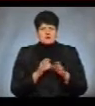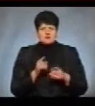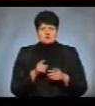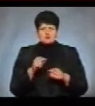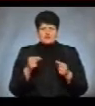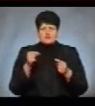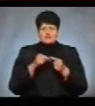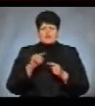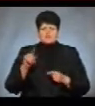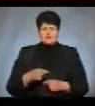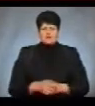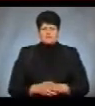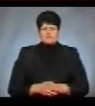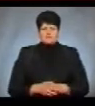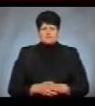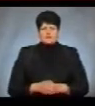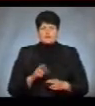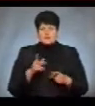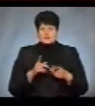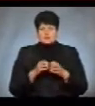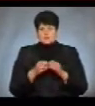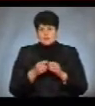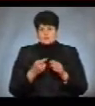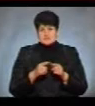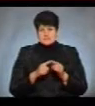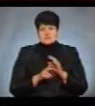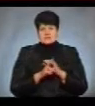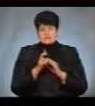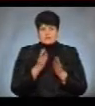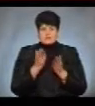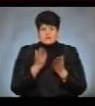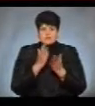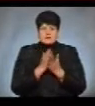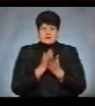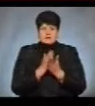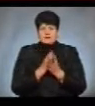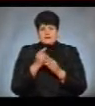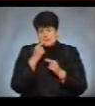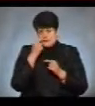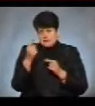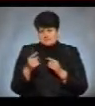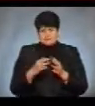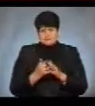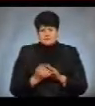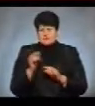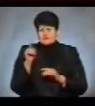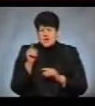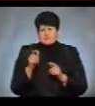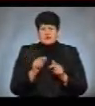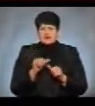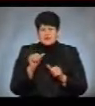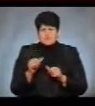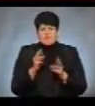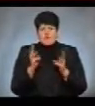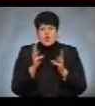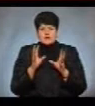вимогам норм пожежної безпеки. Як недолік слід відмітити церкви, які розташовані, як я вже казав, в віддалених населених пунктах, там, окрім вогнегасників, ніякі